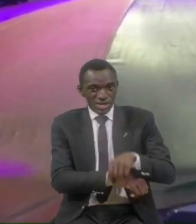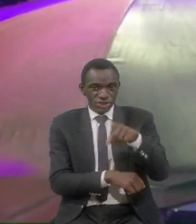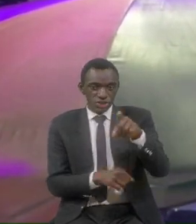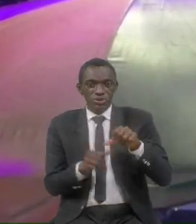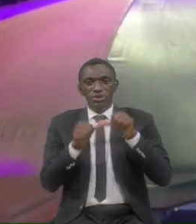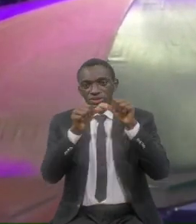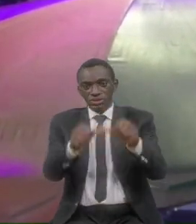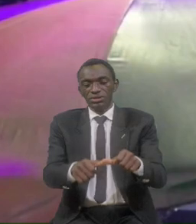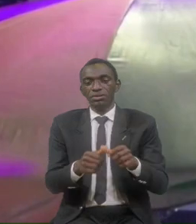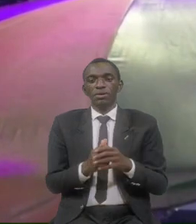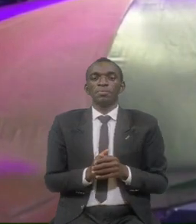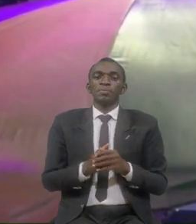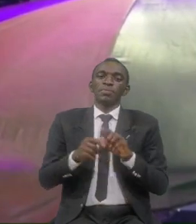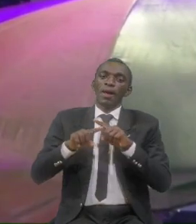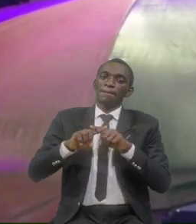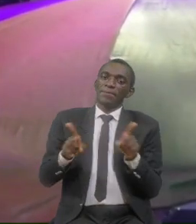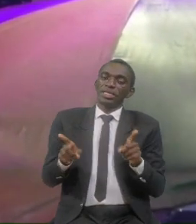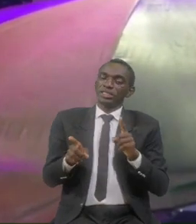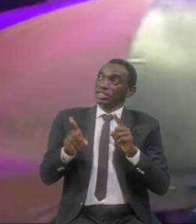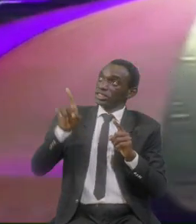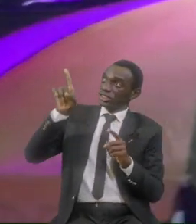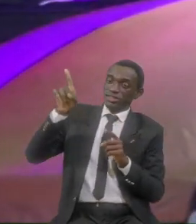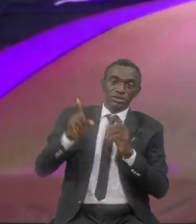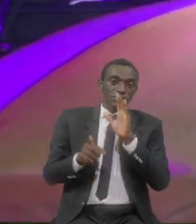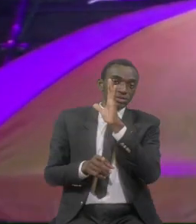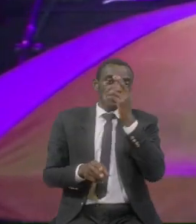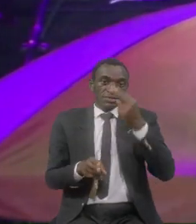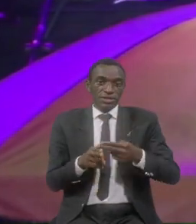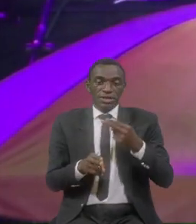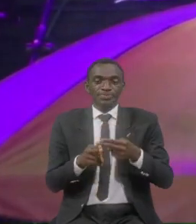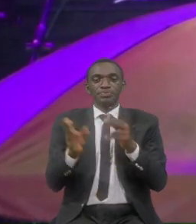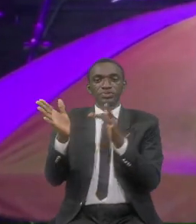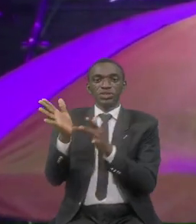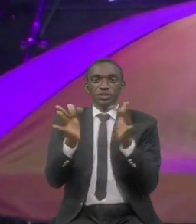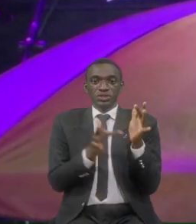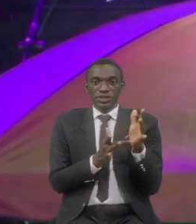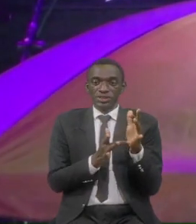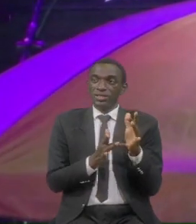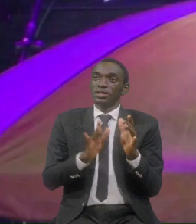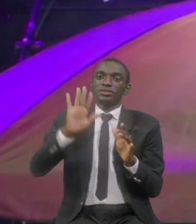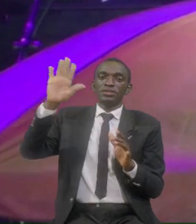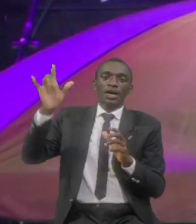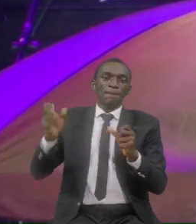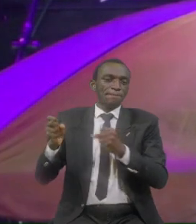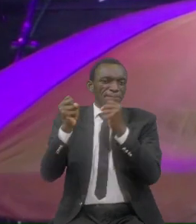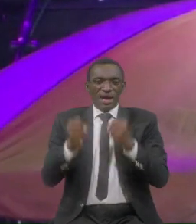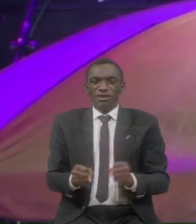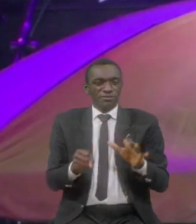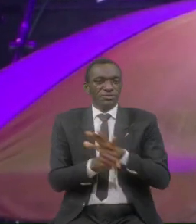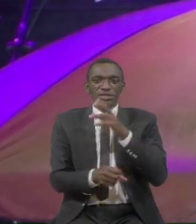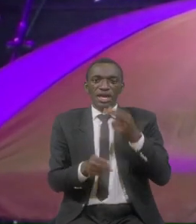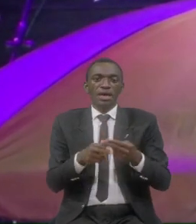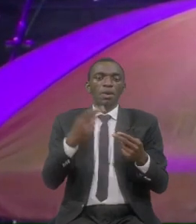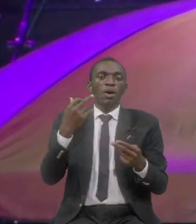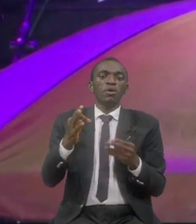sakit o balatina. The name of Jesus. Pero ang pangalan ni Jesus. The prevailing name of Jesus. Ang walay makabuntog na pangalan